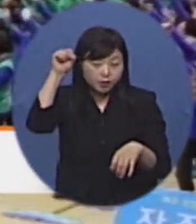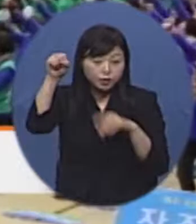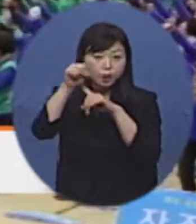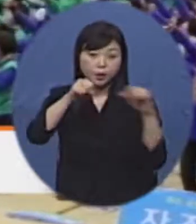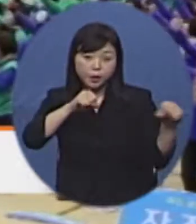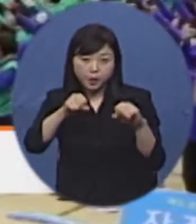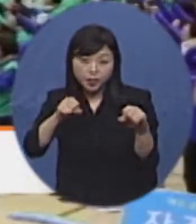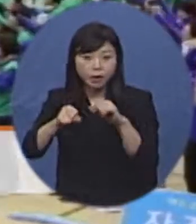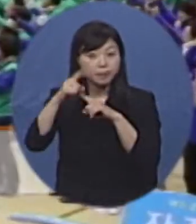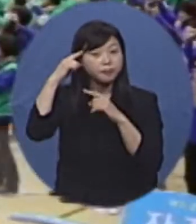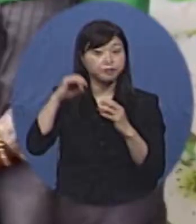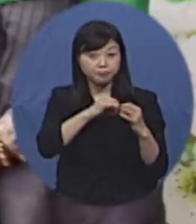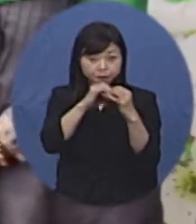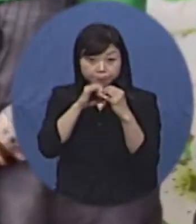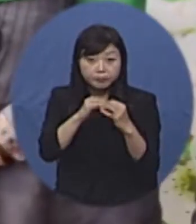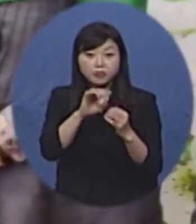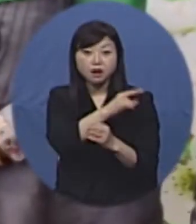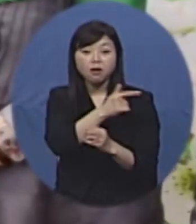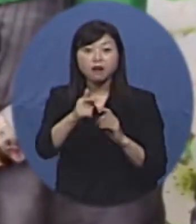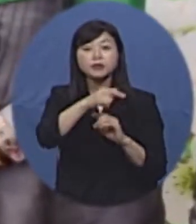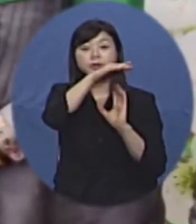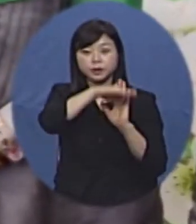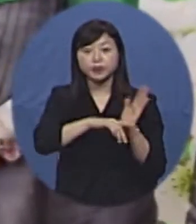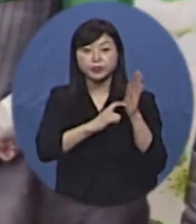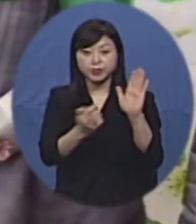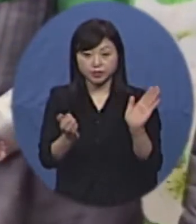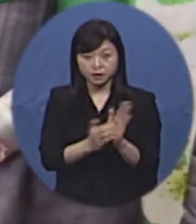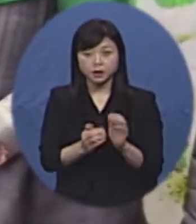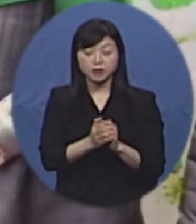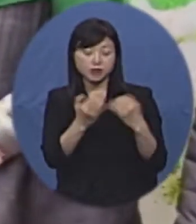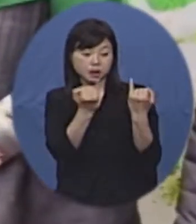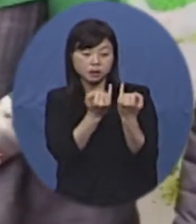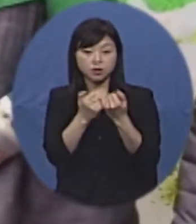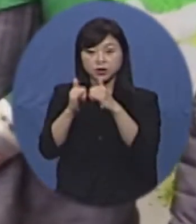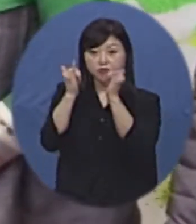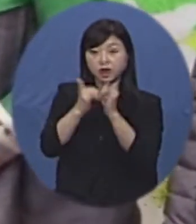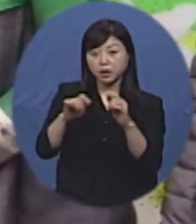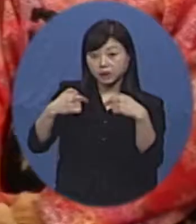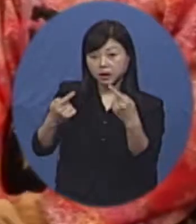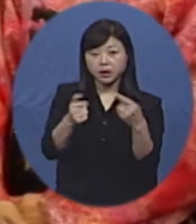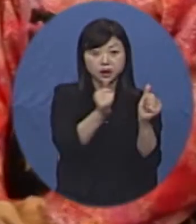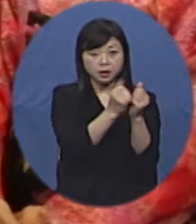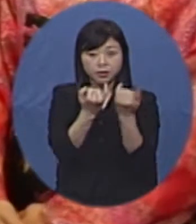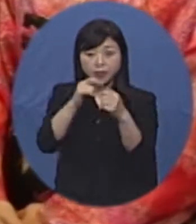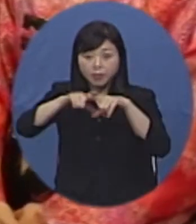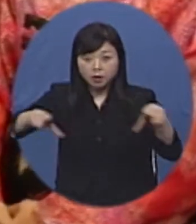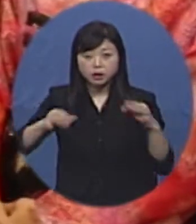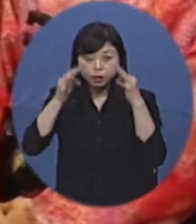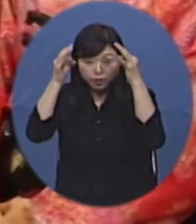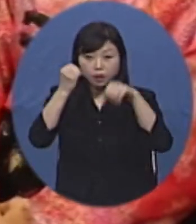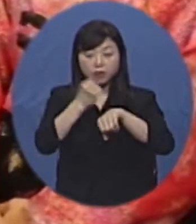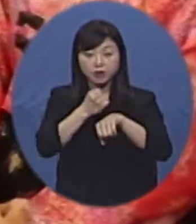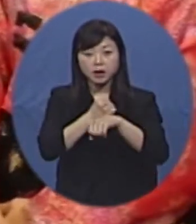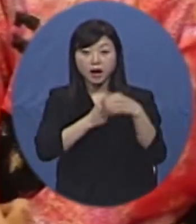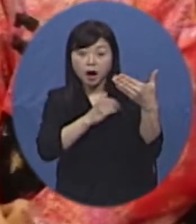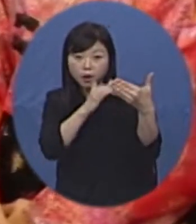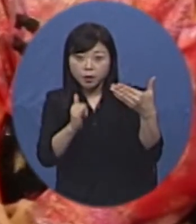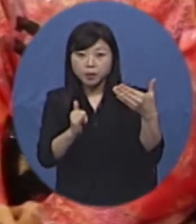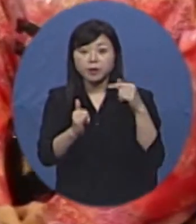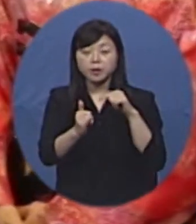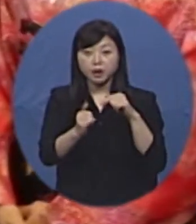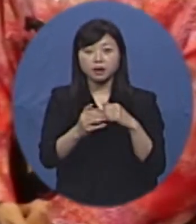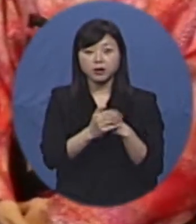프로그램으로 진행됐습니다. 특히 여성의 사회 참여와 양성평등에 기여한 9명의 부녀